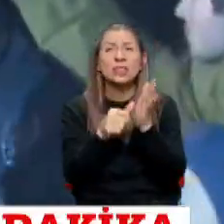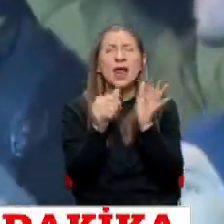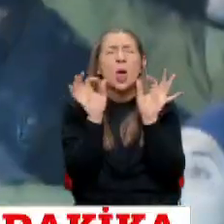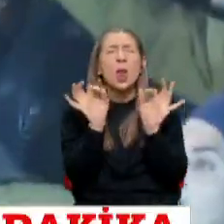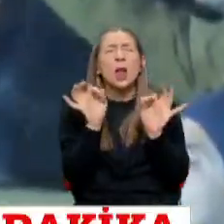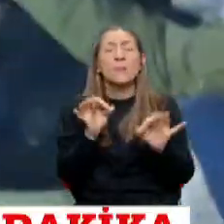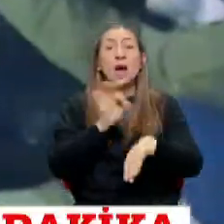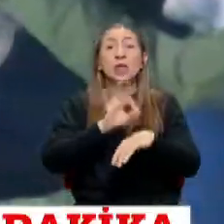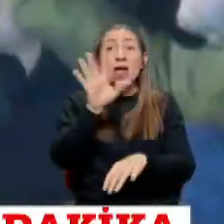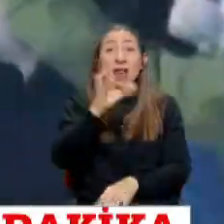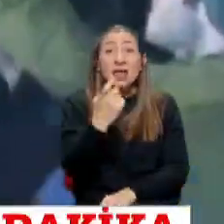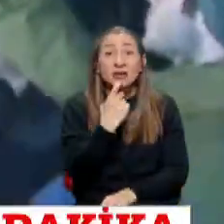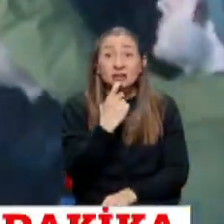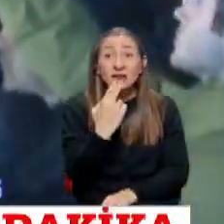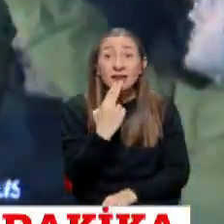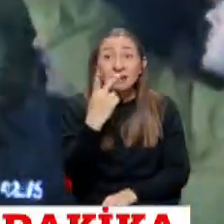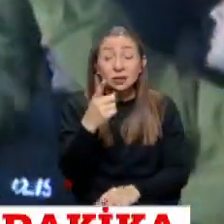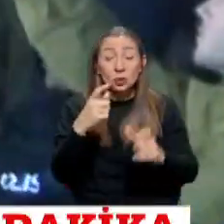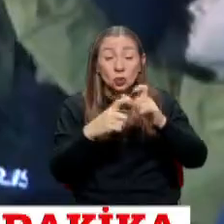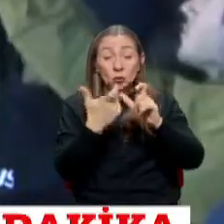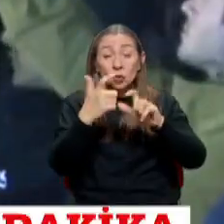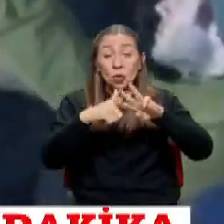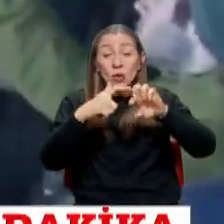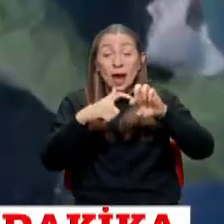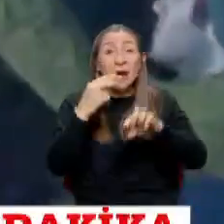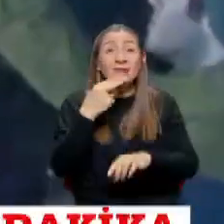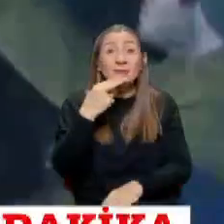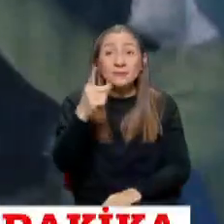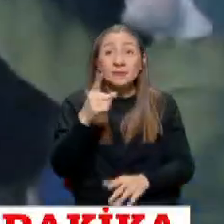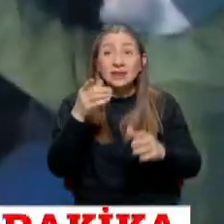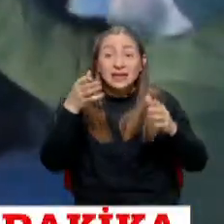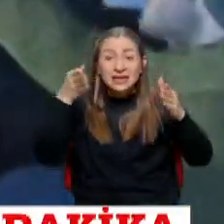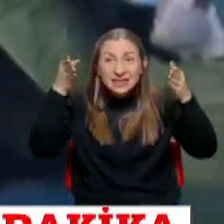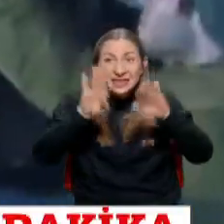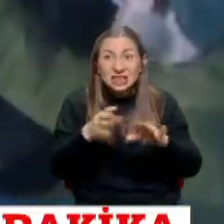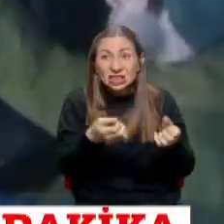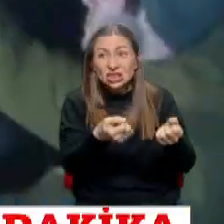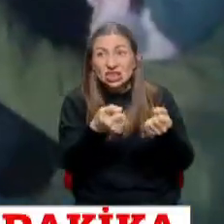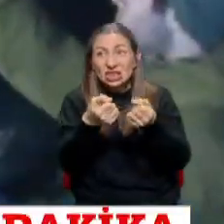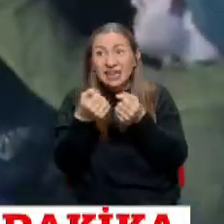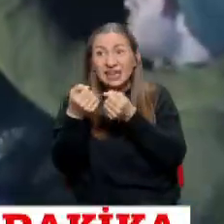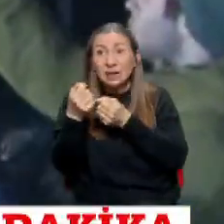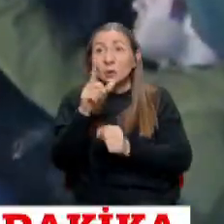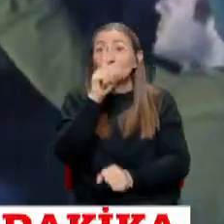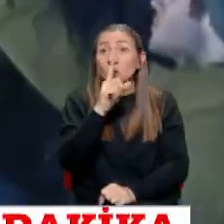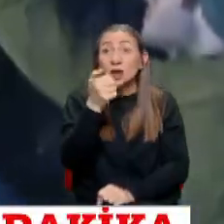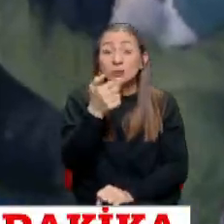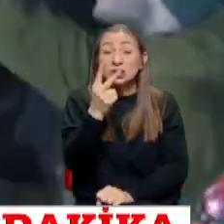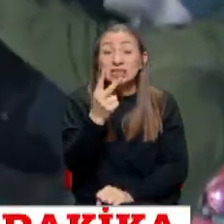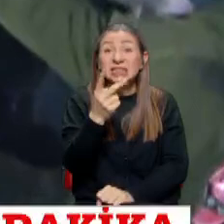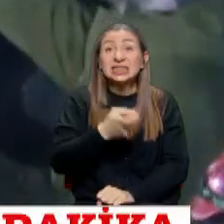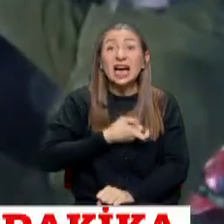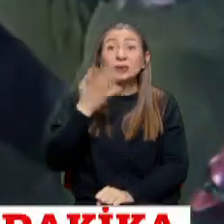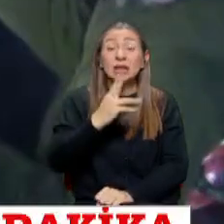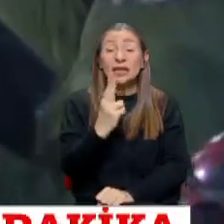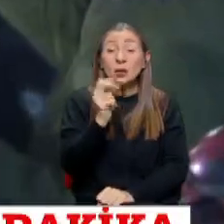an. 50 yaşındaki Güler Ağartmış enkazdan çıkarıldı. 162 gün sonra, 7